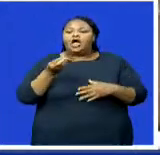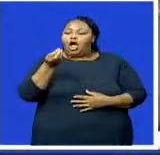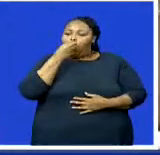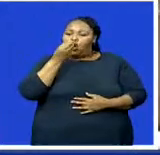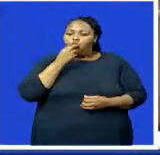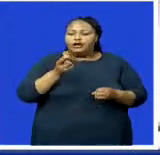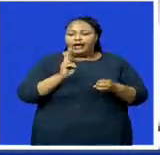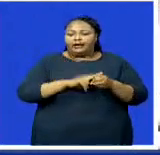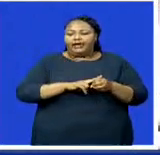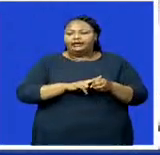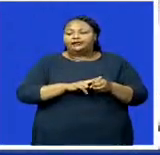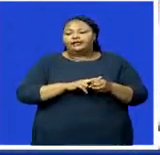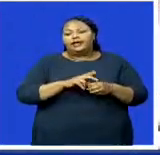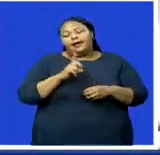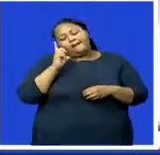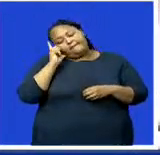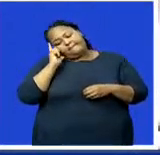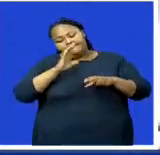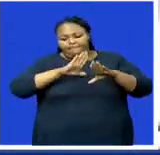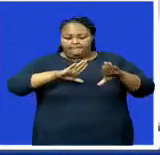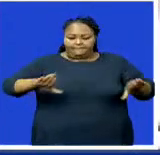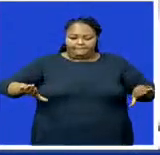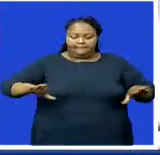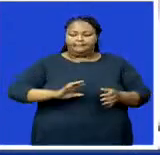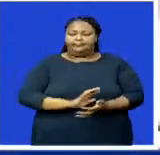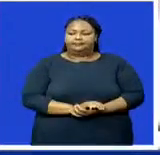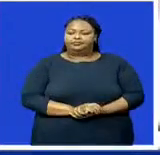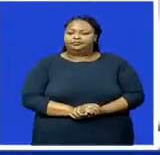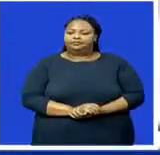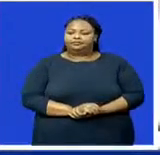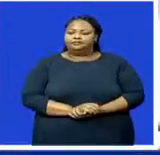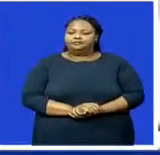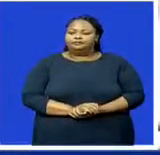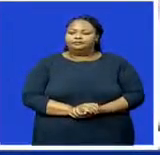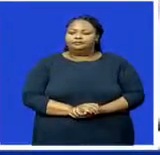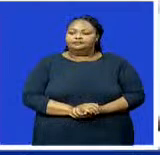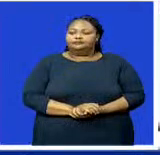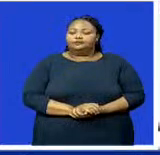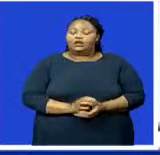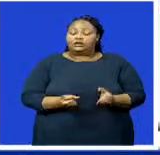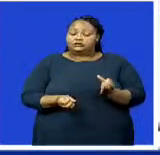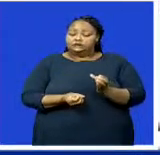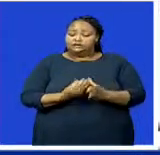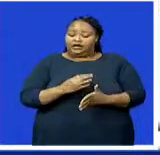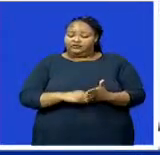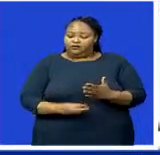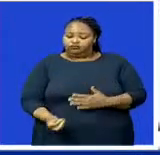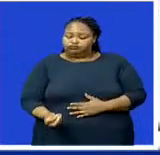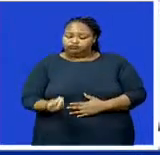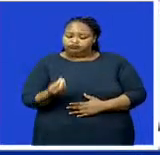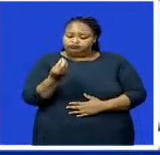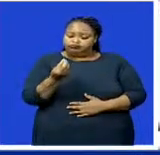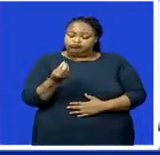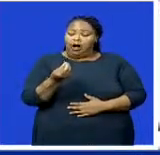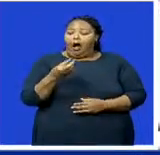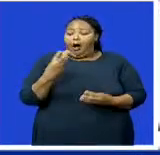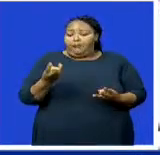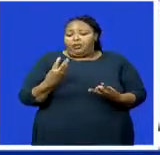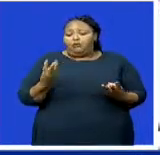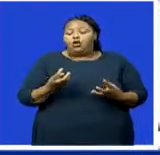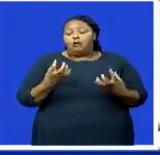Ukucala lephasi kunaba labanganakele. Mhlambeni kube ngulabanye, kube ngafuna labalanga